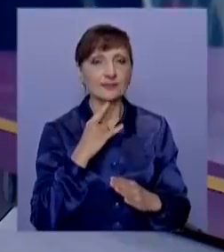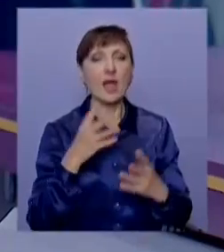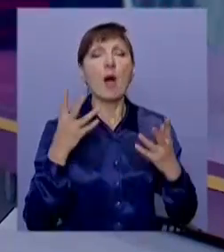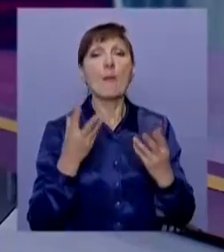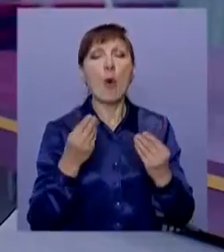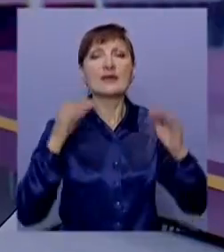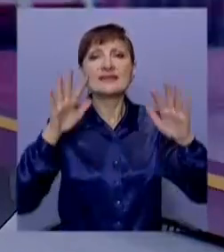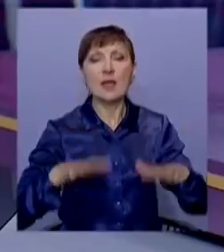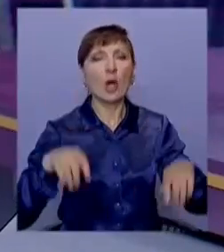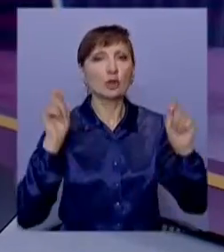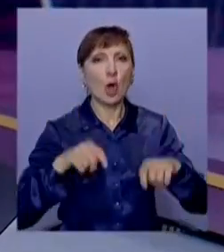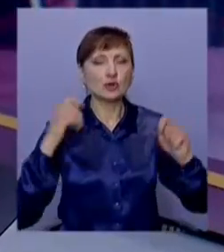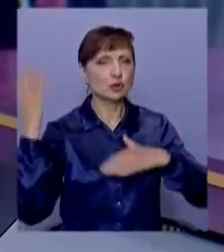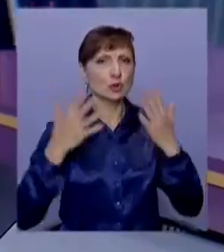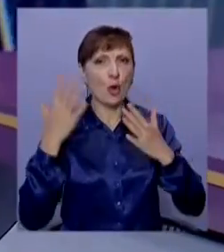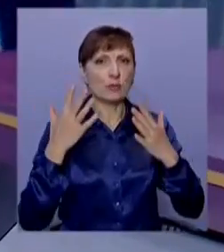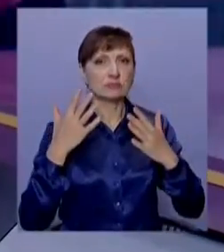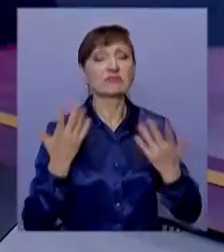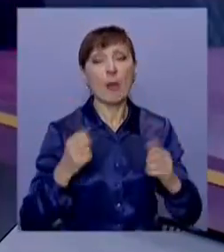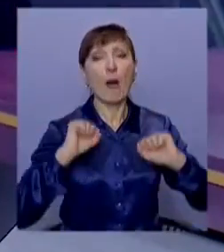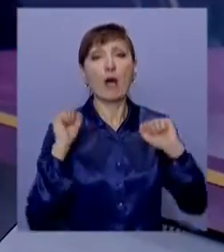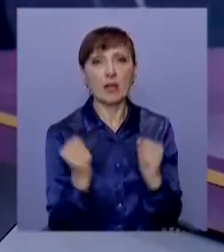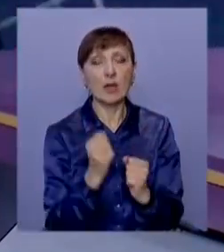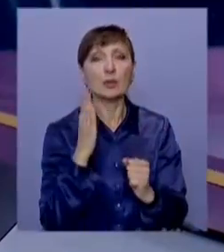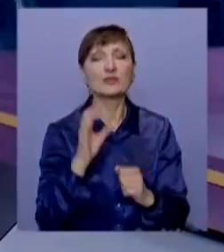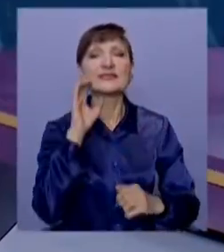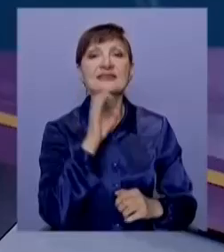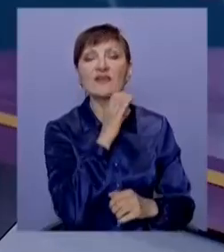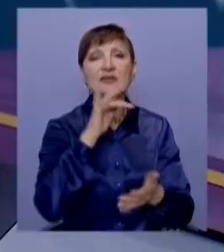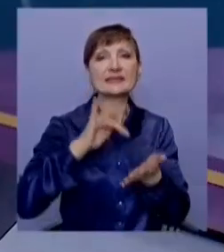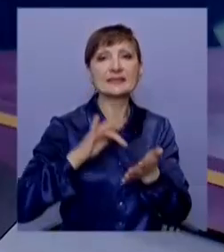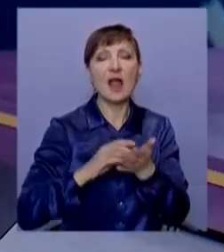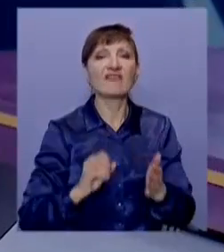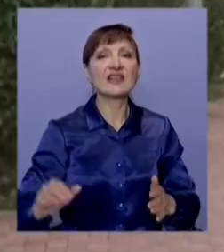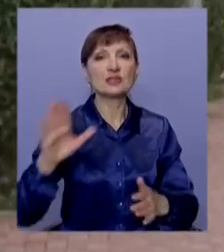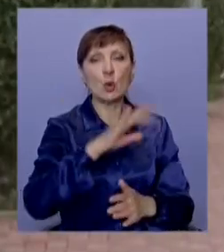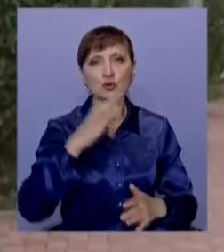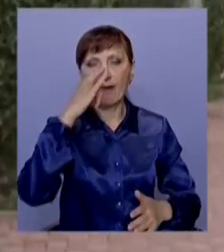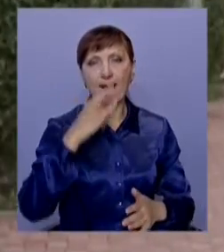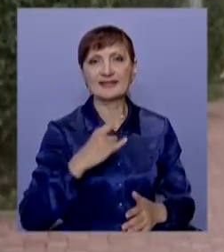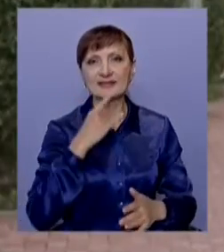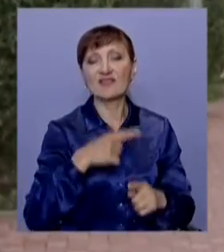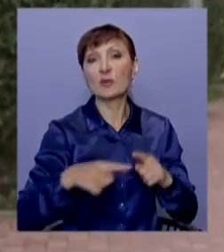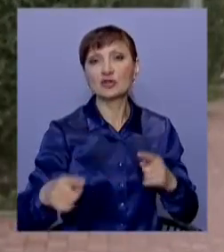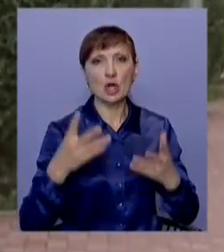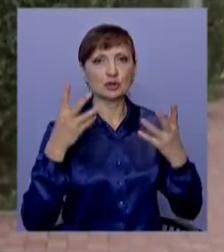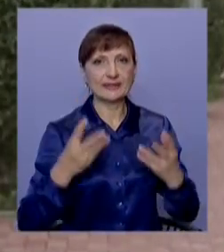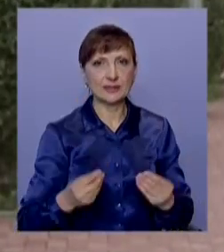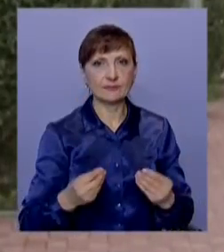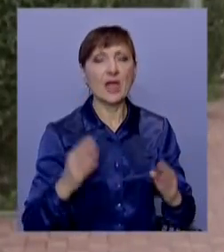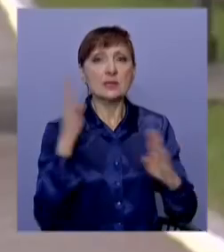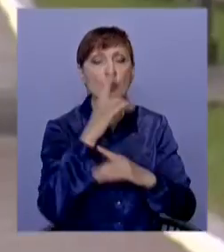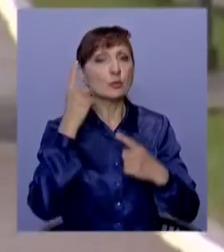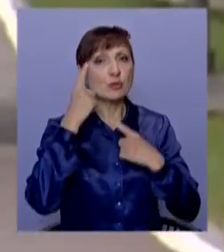Мокрый снег, дожди и шторм. Заметное похолодание ожидается в северной, центральной и восточной частях республики в ближайшие дни.